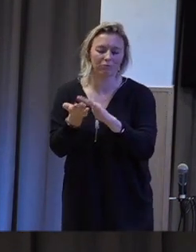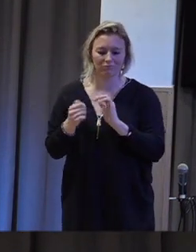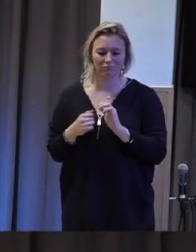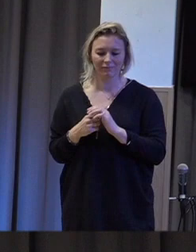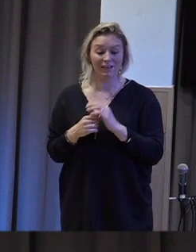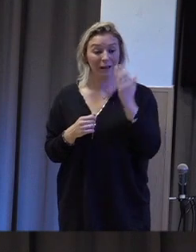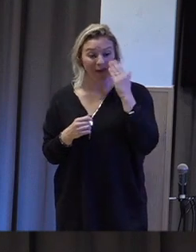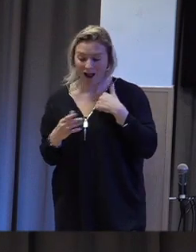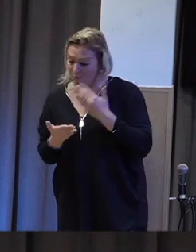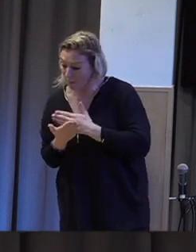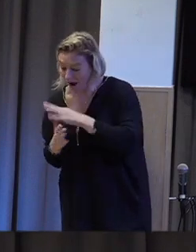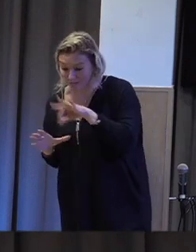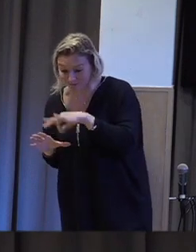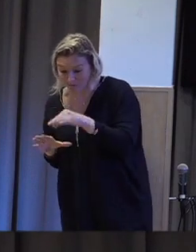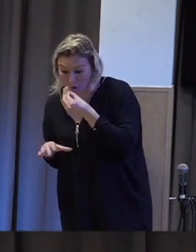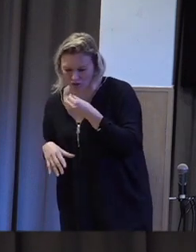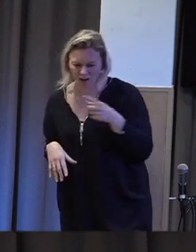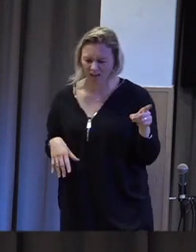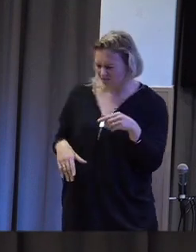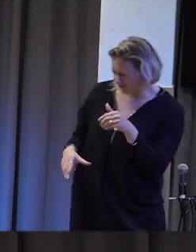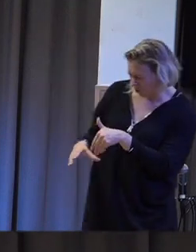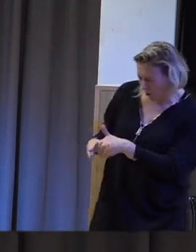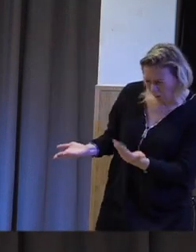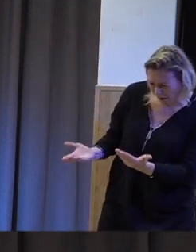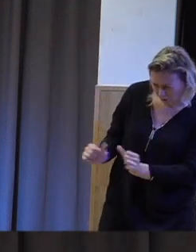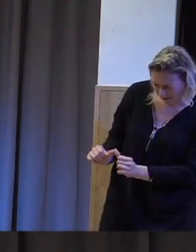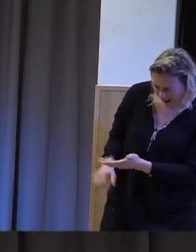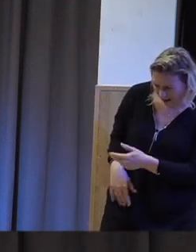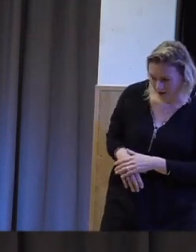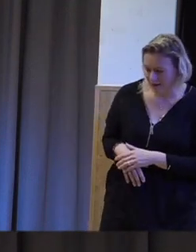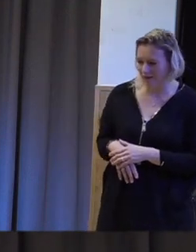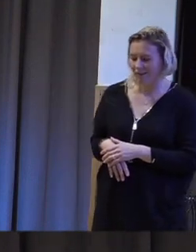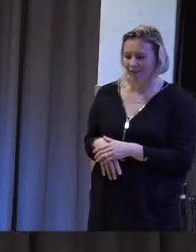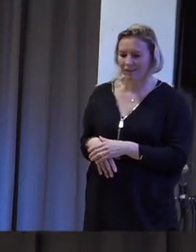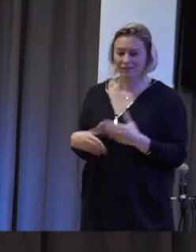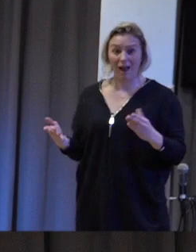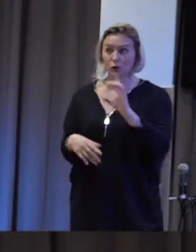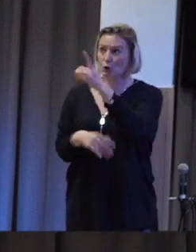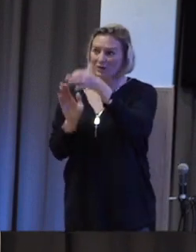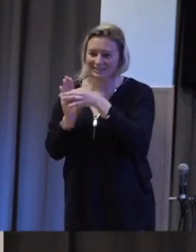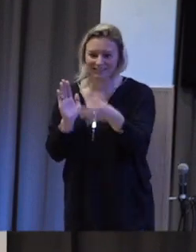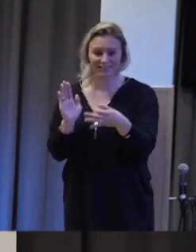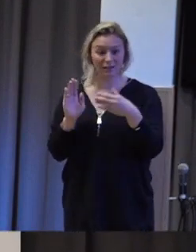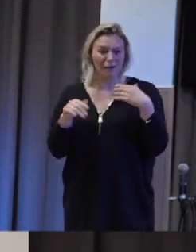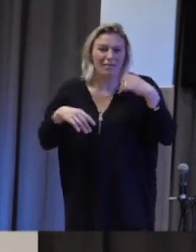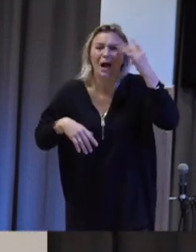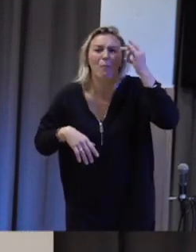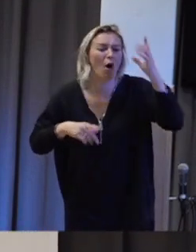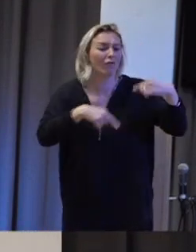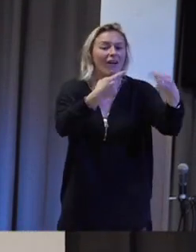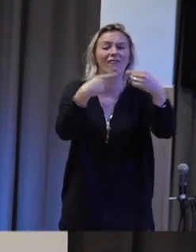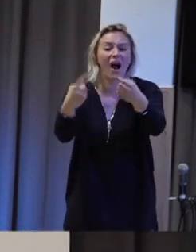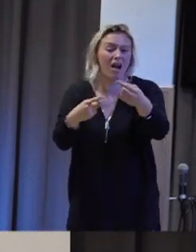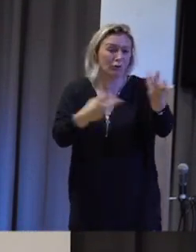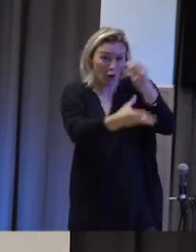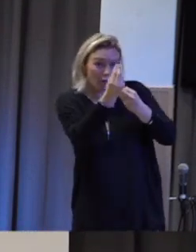Quelqu'un vous fait à manger, vous êtes en train de lui demander, mais qu'est-ce qu'il y a dedans? Or, la parole de Dieu nous dit que lorsque vous allez, mangez ce qu'on va vous